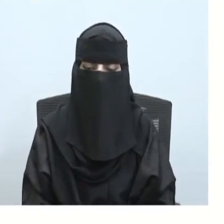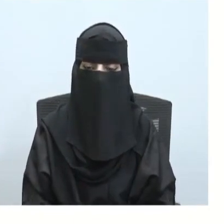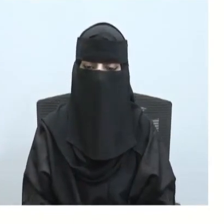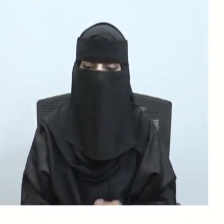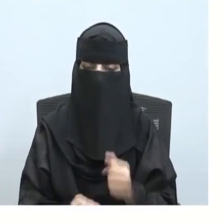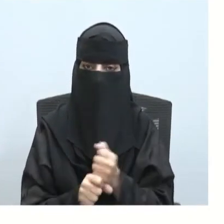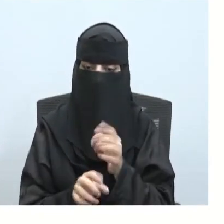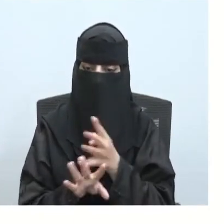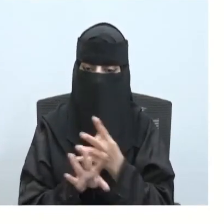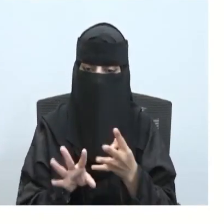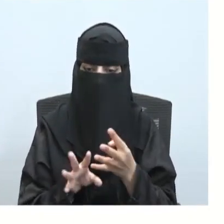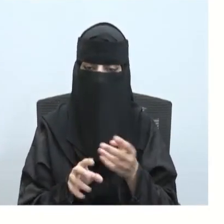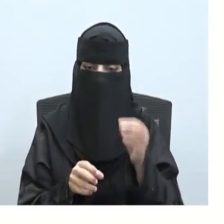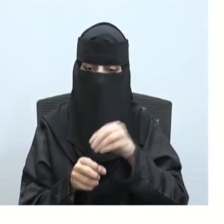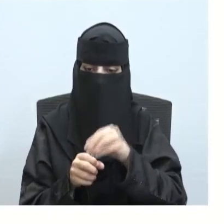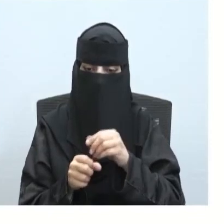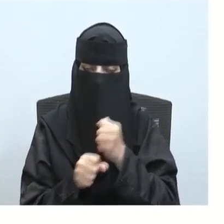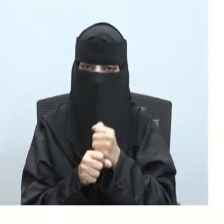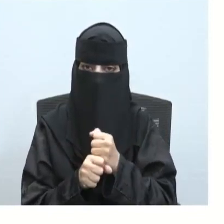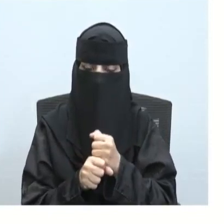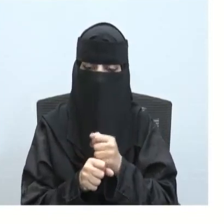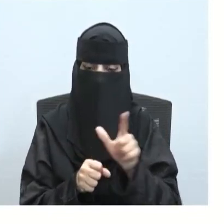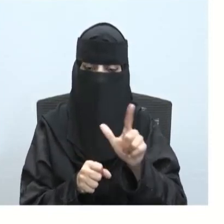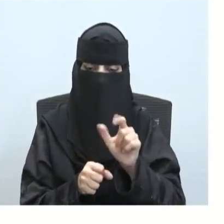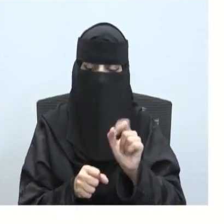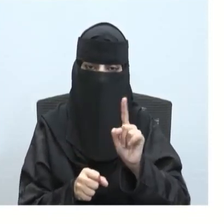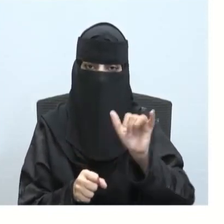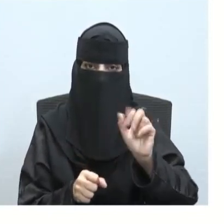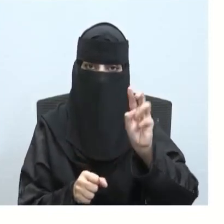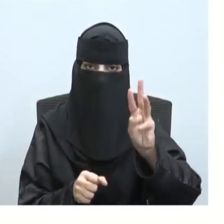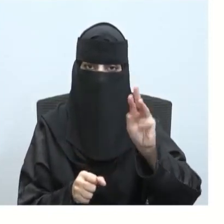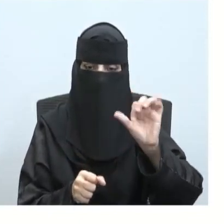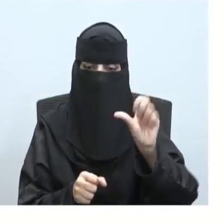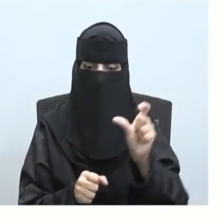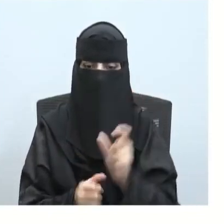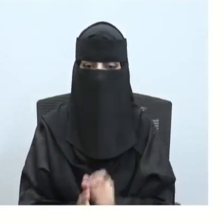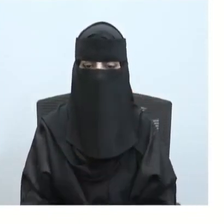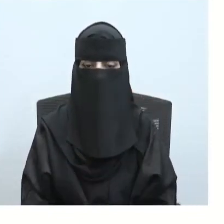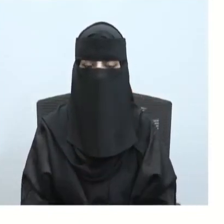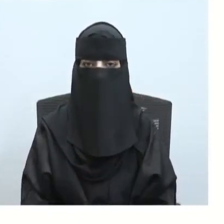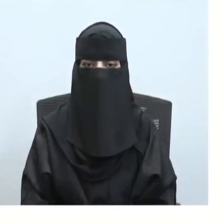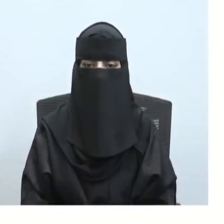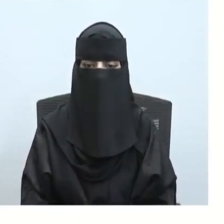قمنا في هذه الوحدة ببرمجة العقد باستخدام لغة البايثون.